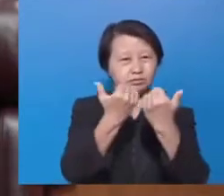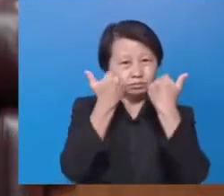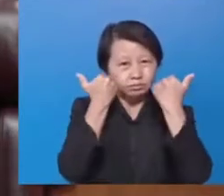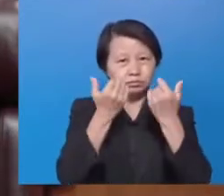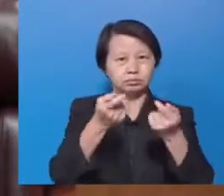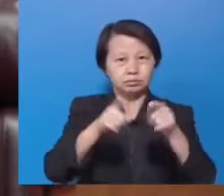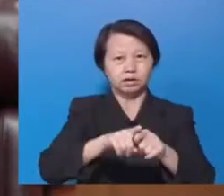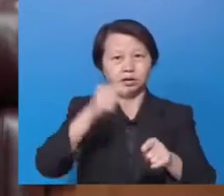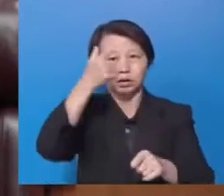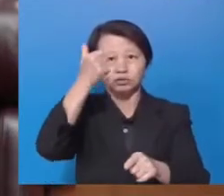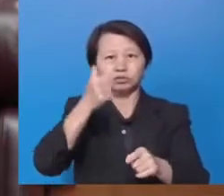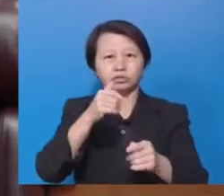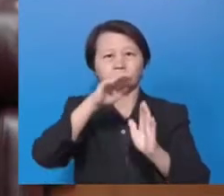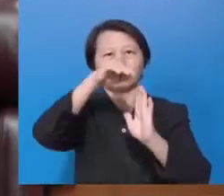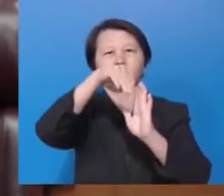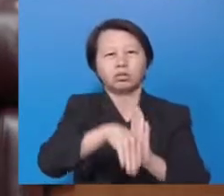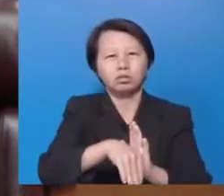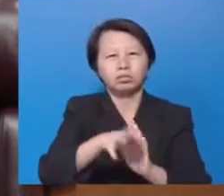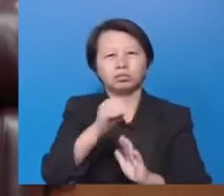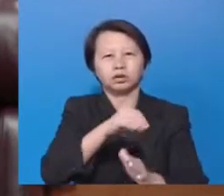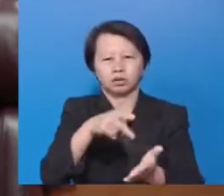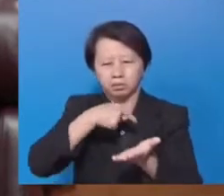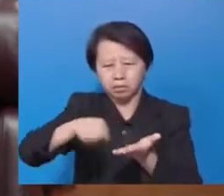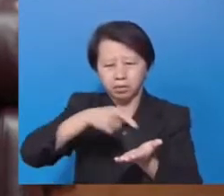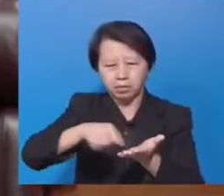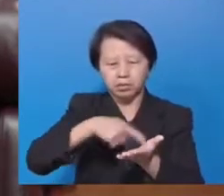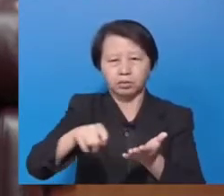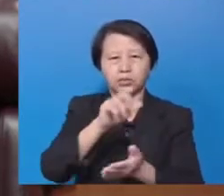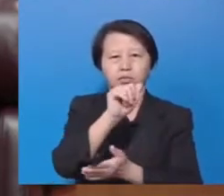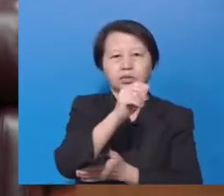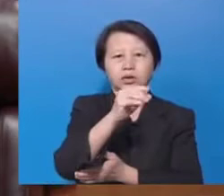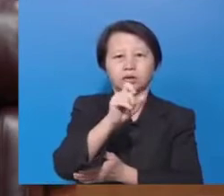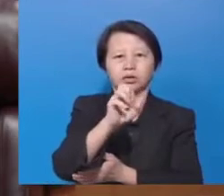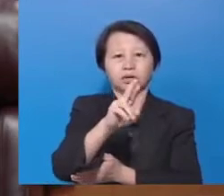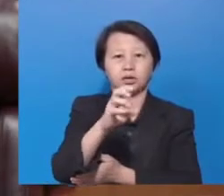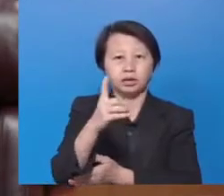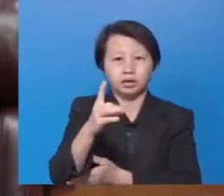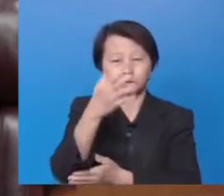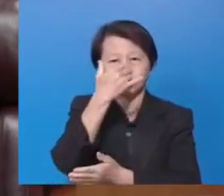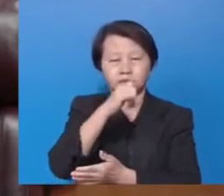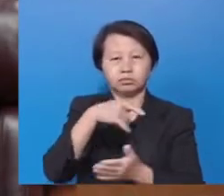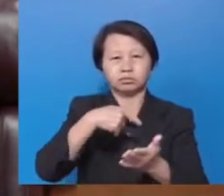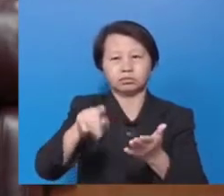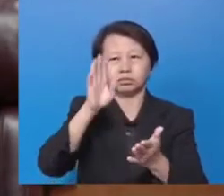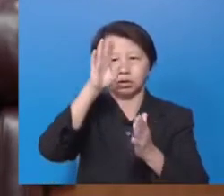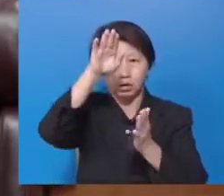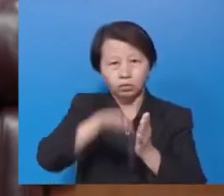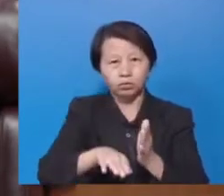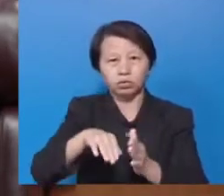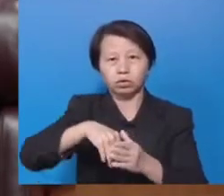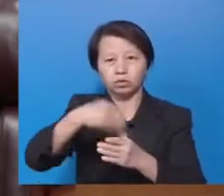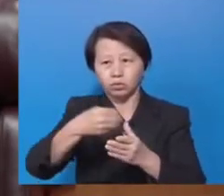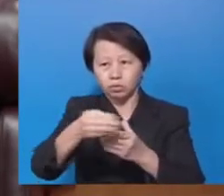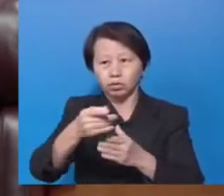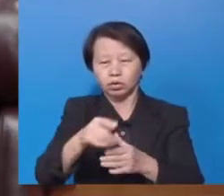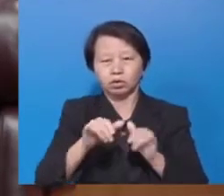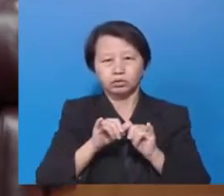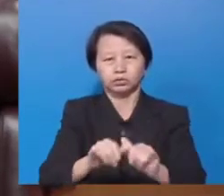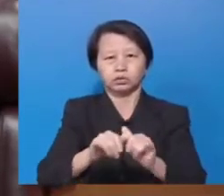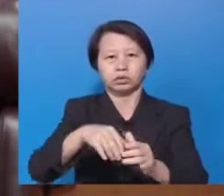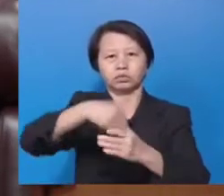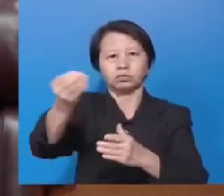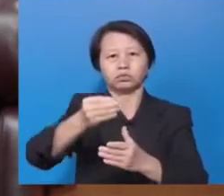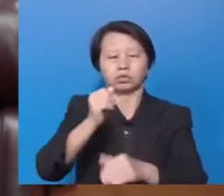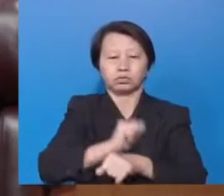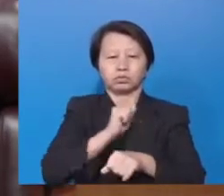pengangguran berlaku akibat kemerosotan dan pembelanjaan agregat kemerosotan pembelanjaan agregat akan mengurangkan pengeluaran yang